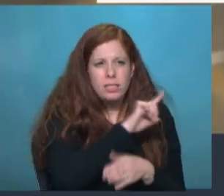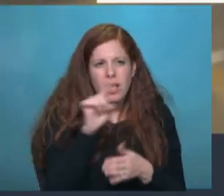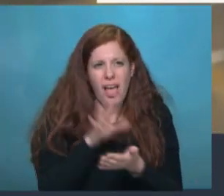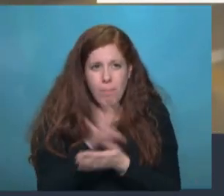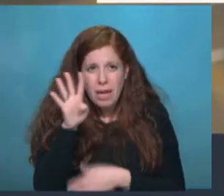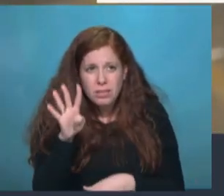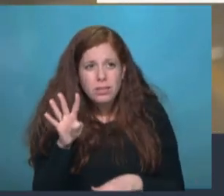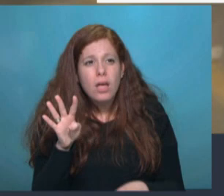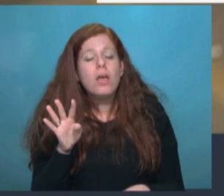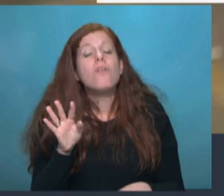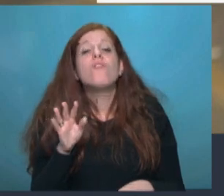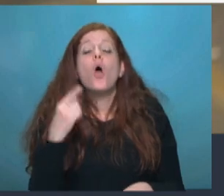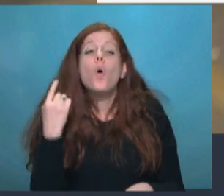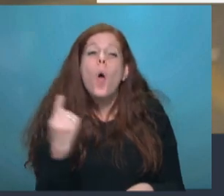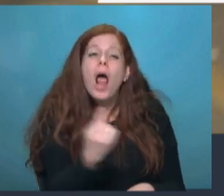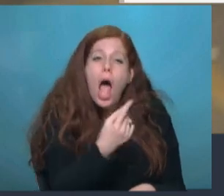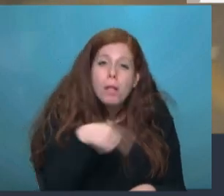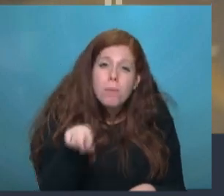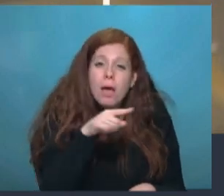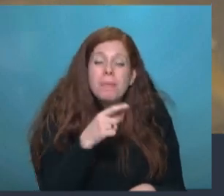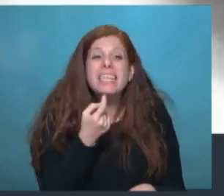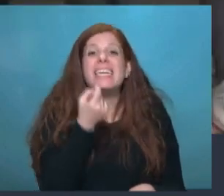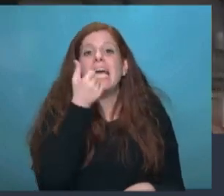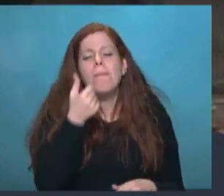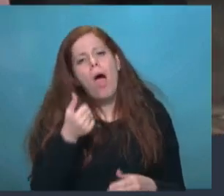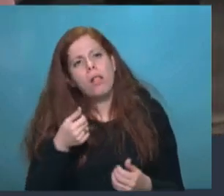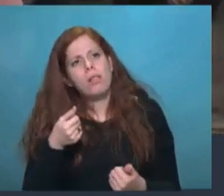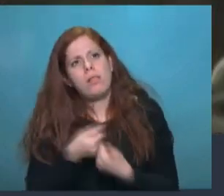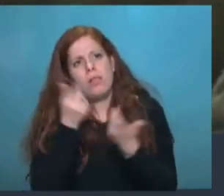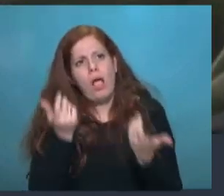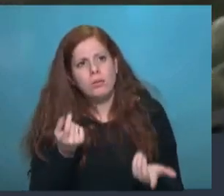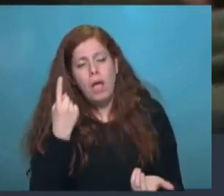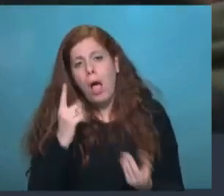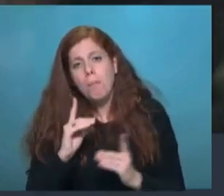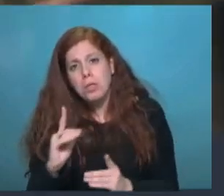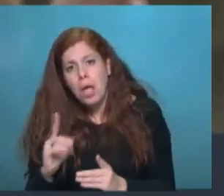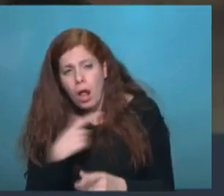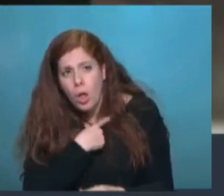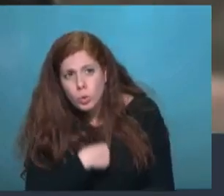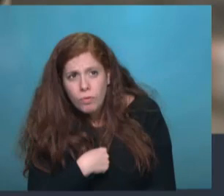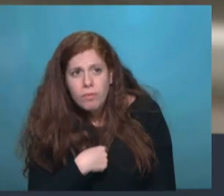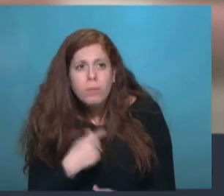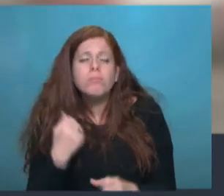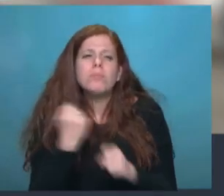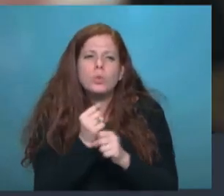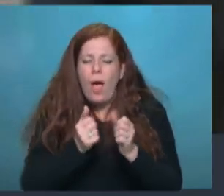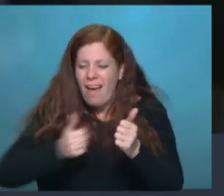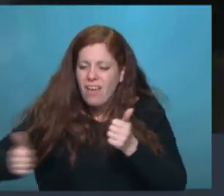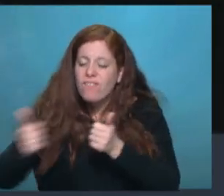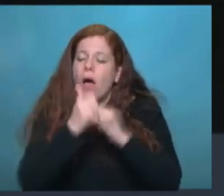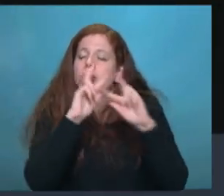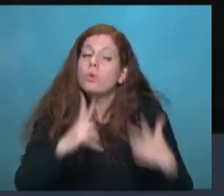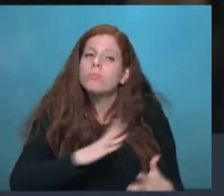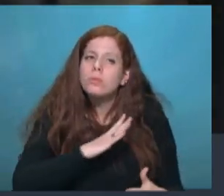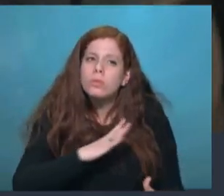ל-14, וכל אחד מהם חווה כמעט דריסה, אחד בדרך לתנועה, ביצור עקיפה בצורה מאוד מסוכנת.